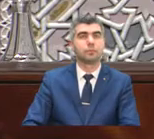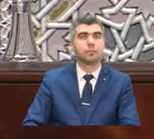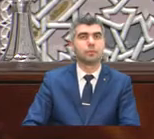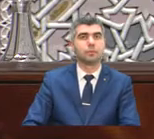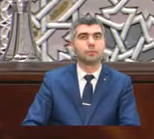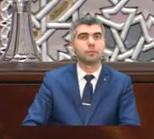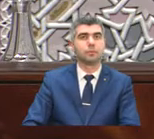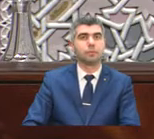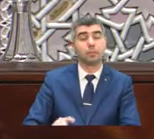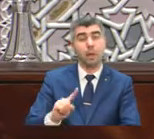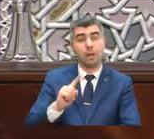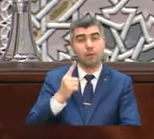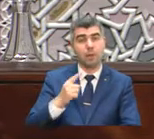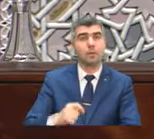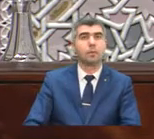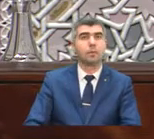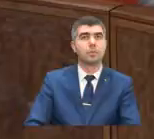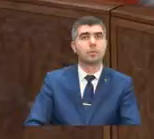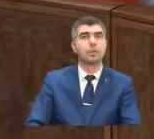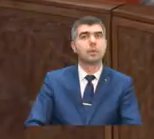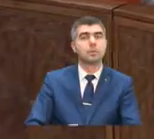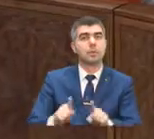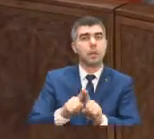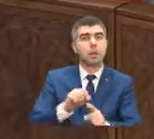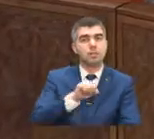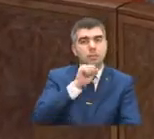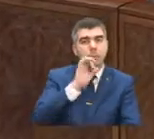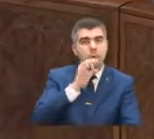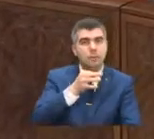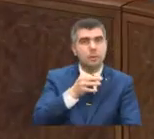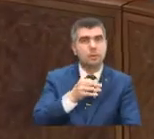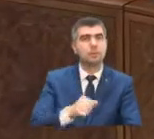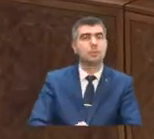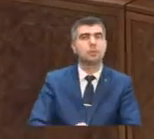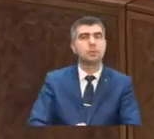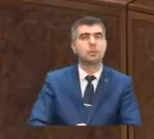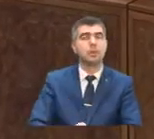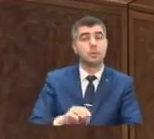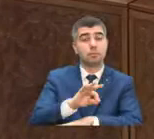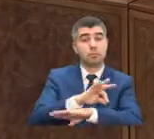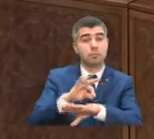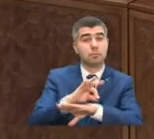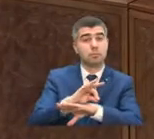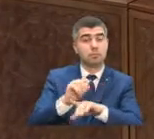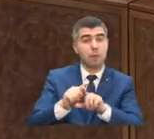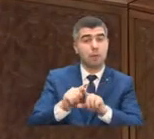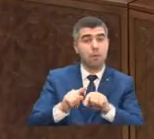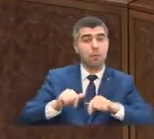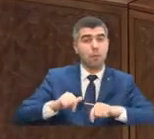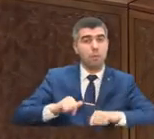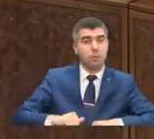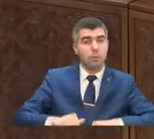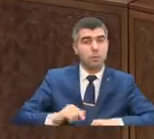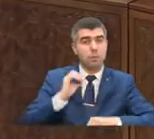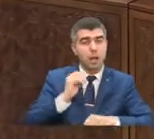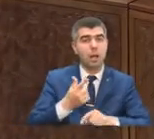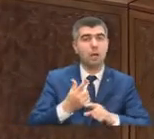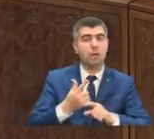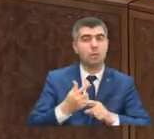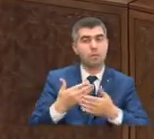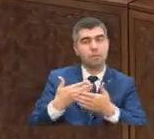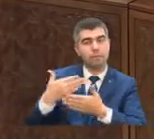اولا نبغي نقول بانه المكتب الوطني ورا الوزاره راه كاين صله، يعني وسيله تواصل